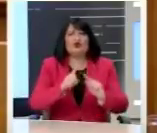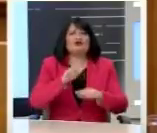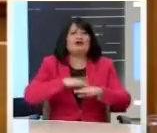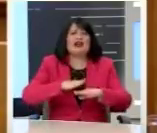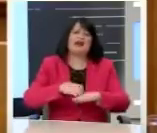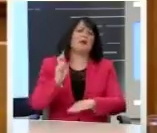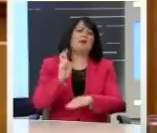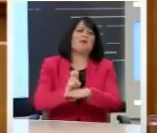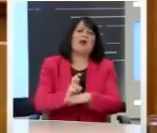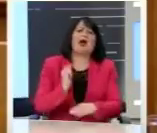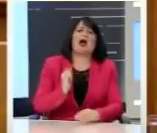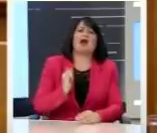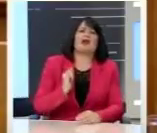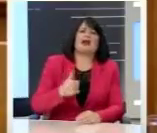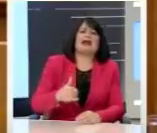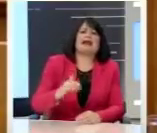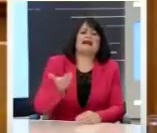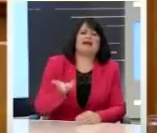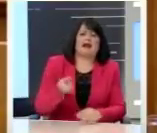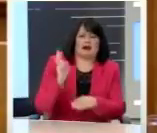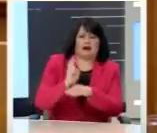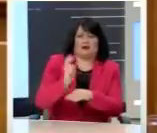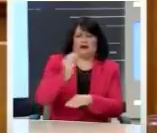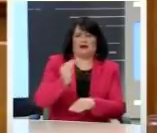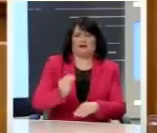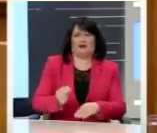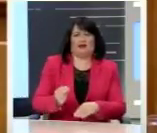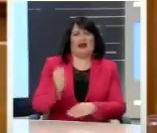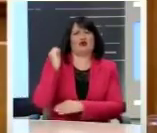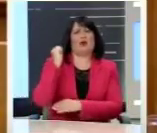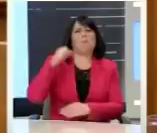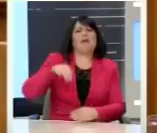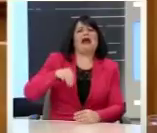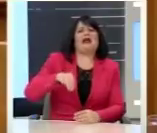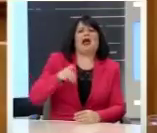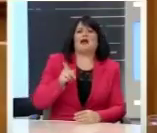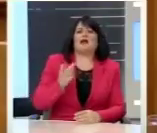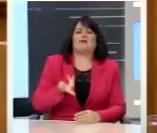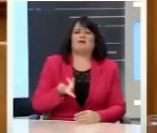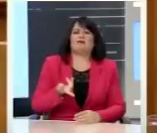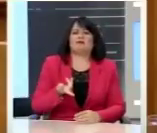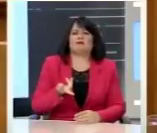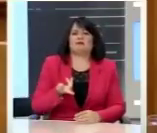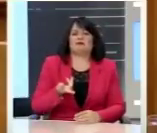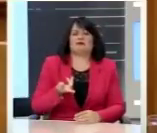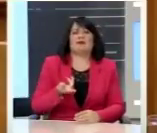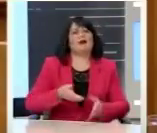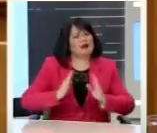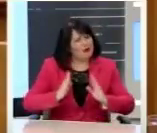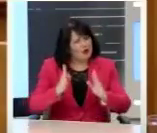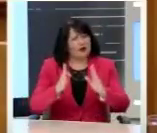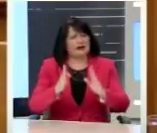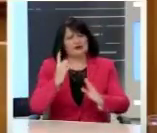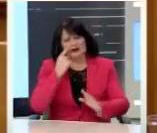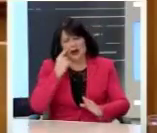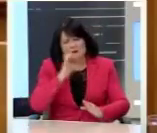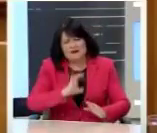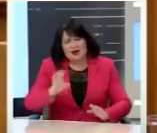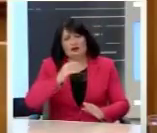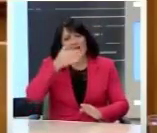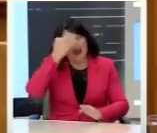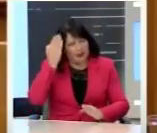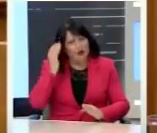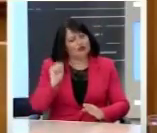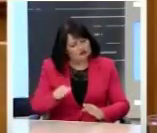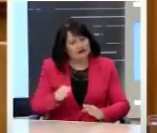σιρτάρι. Υπάρχουν υποθέσεις εκκρεμής για τον ίδιο επιχειρηματία. Να προχωρήσει η διερεύνησή τους. Και αν είναι αθώος να